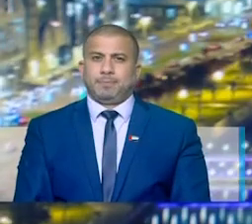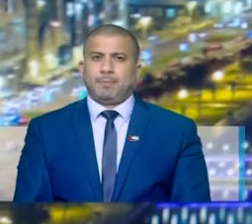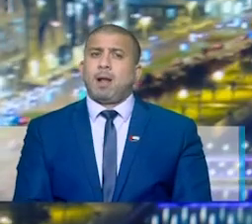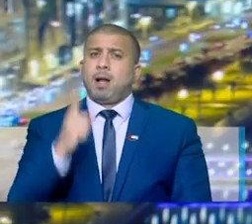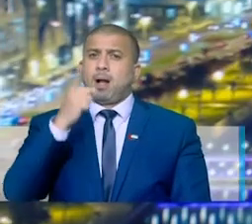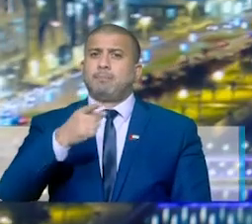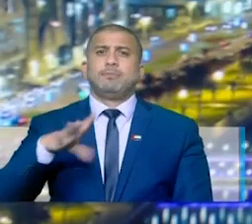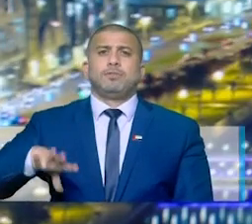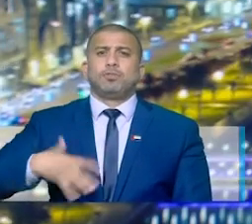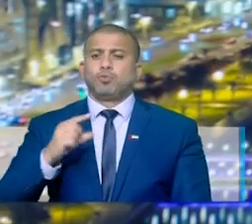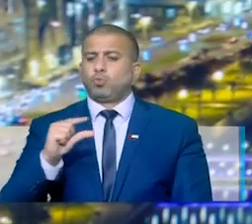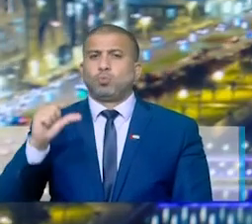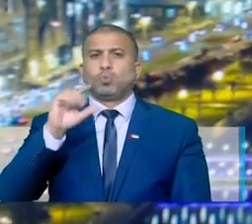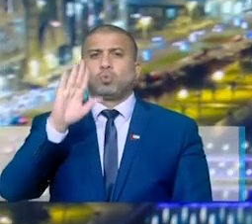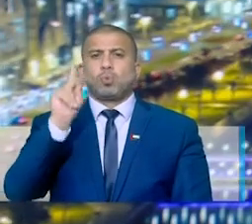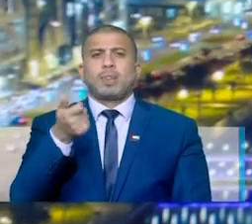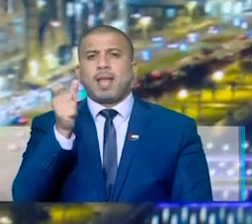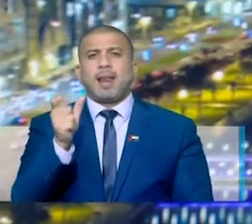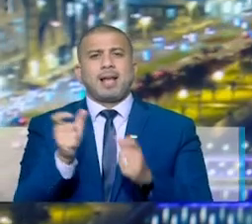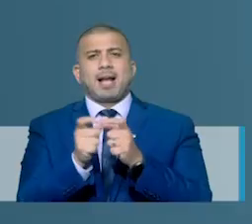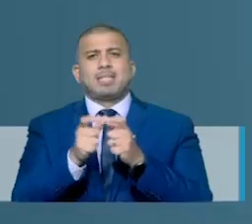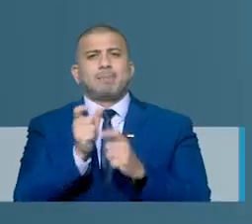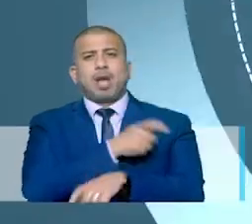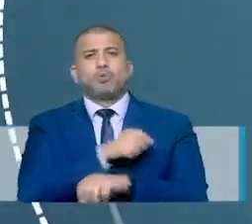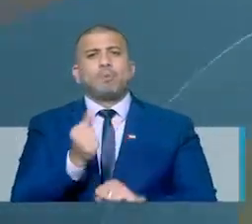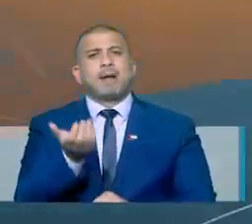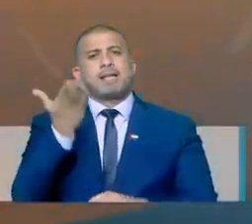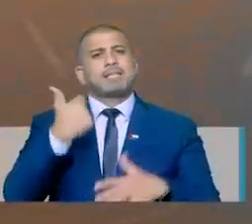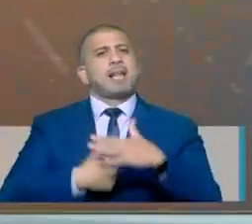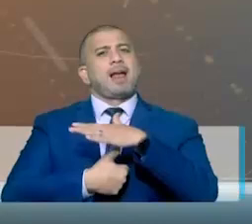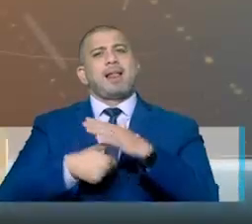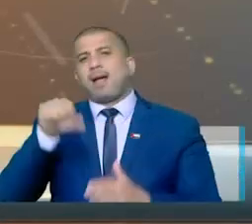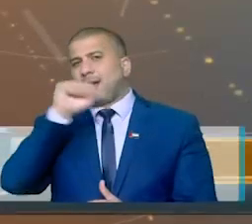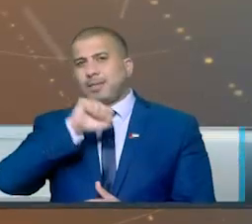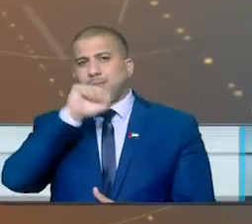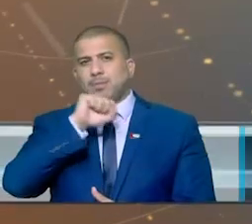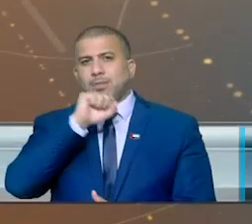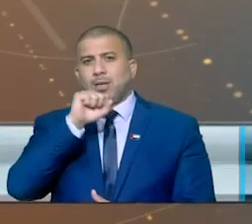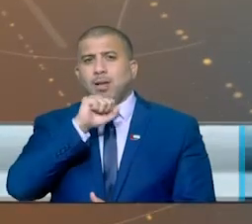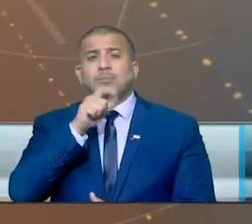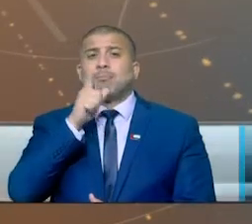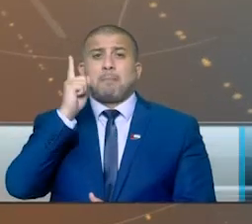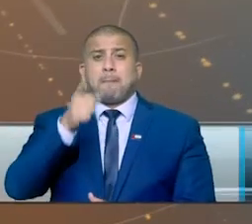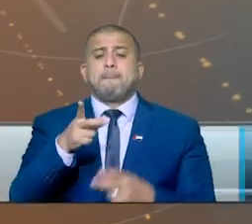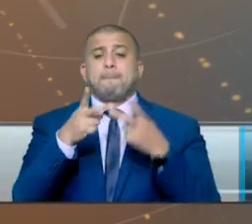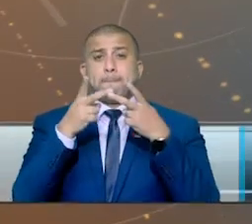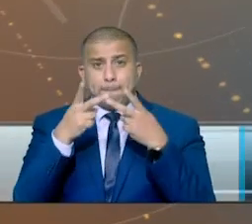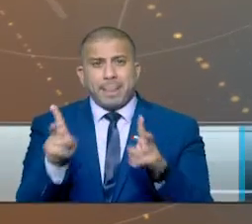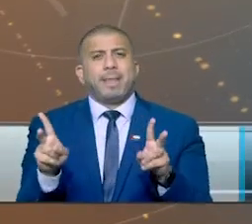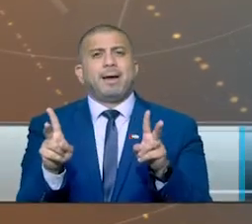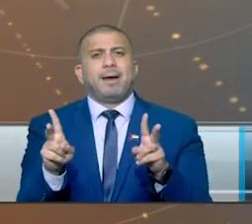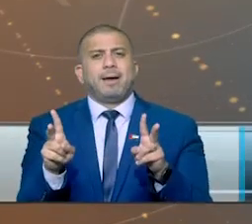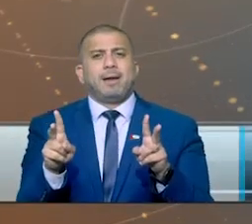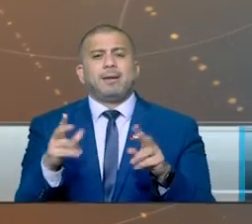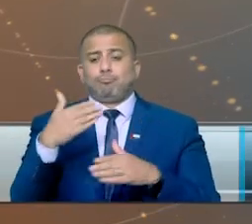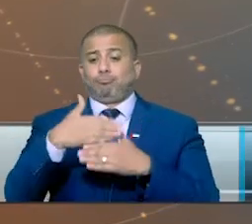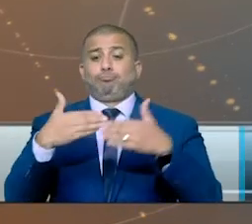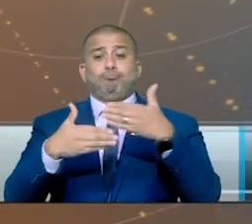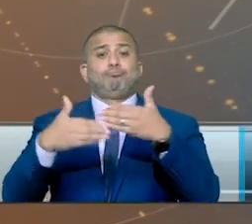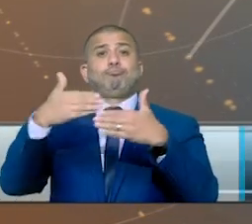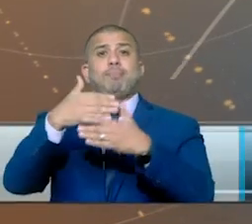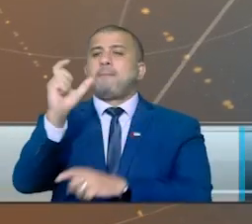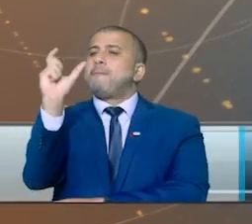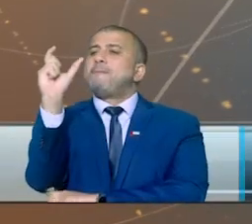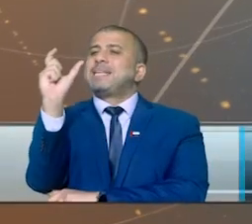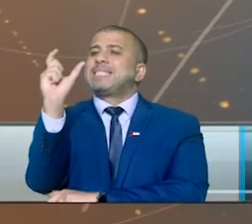وجه صاحب السمو والشيخ الدكتور سلطان بن محمد القاسمي عضو المجلس الاعلى حاكم الشارقه وجه سموه بالبدء في